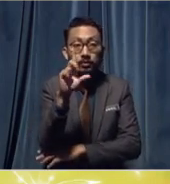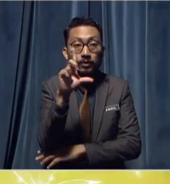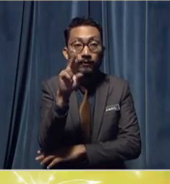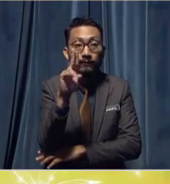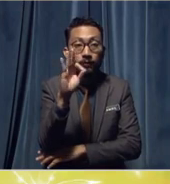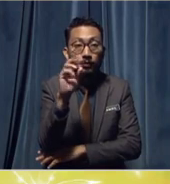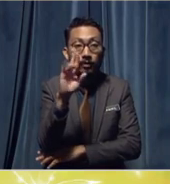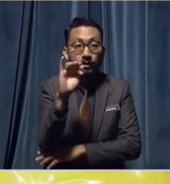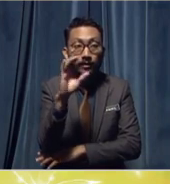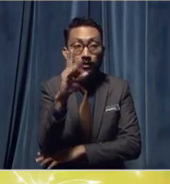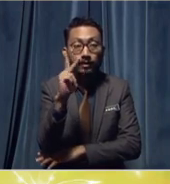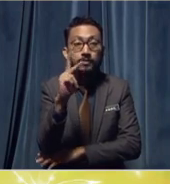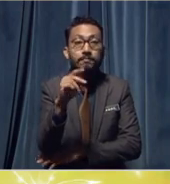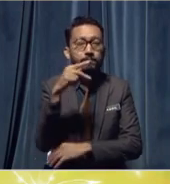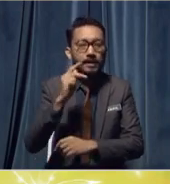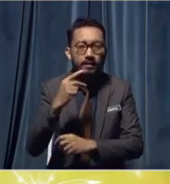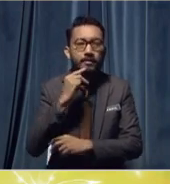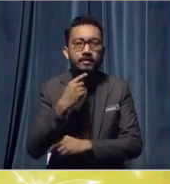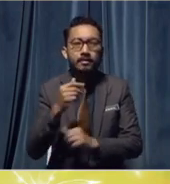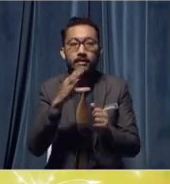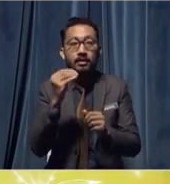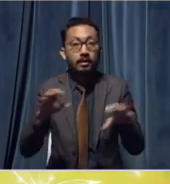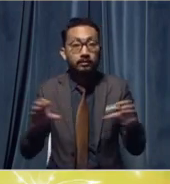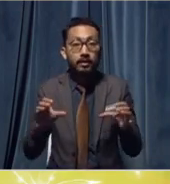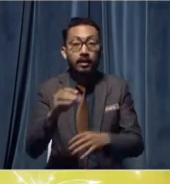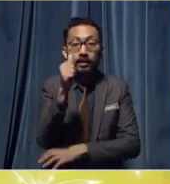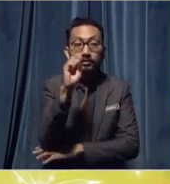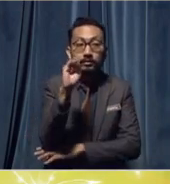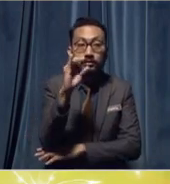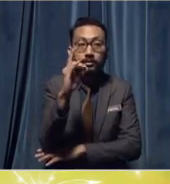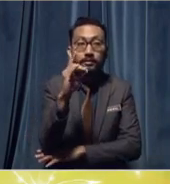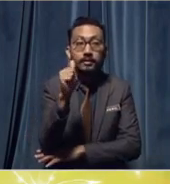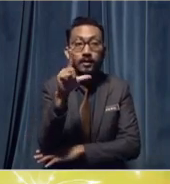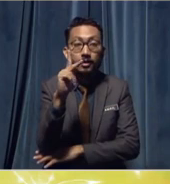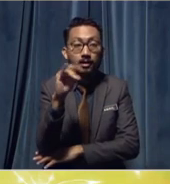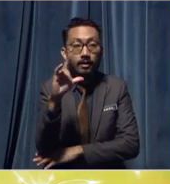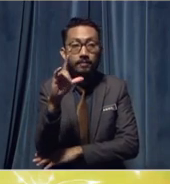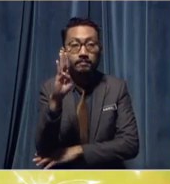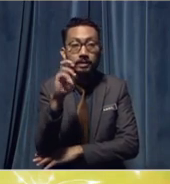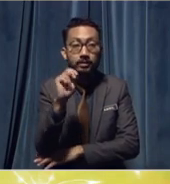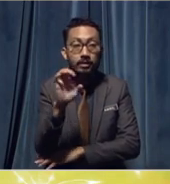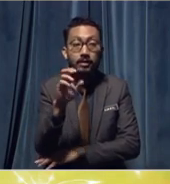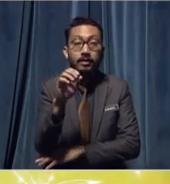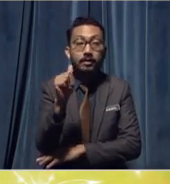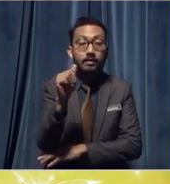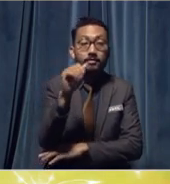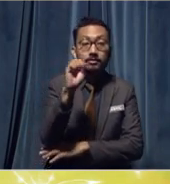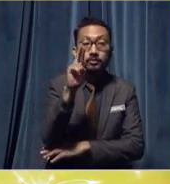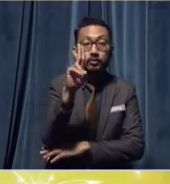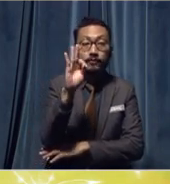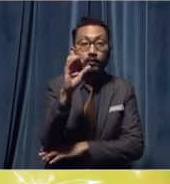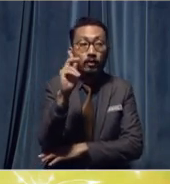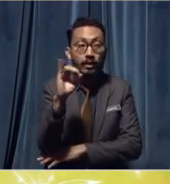menghasilkan asid alkil benzina sulfonik dan juga air.